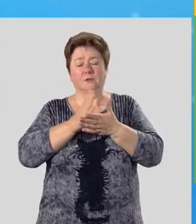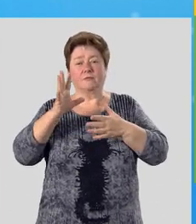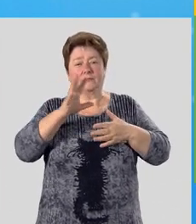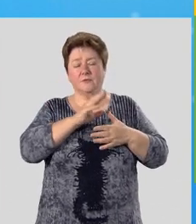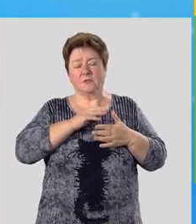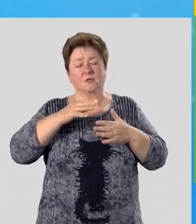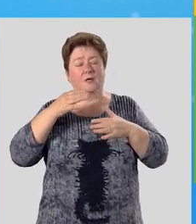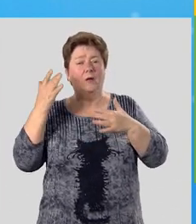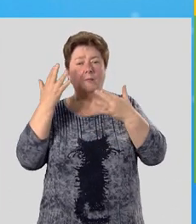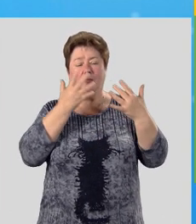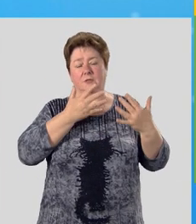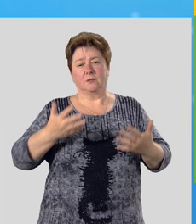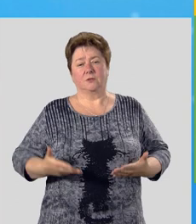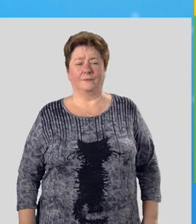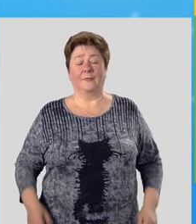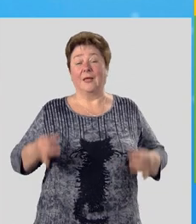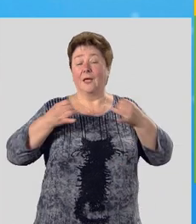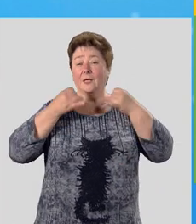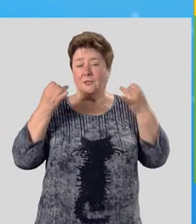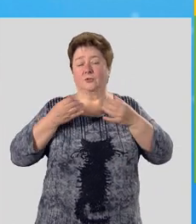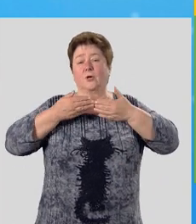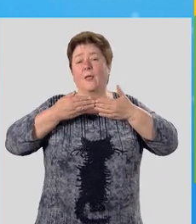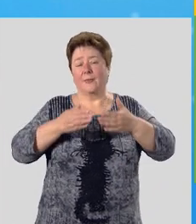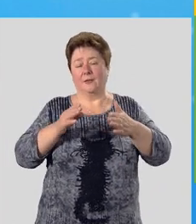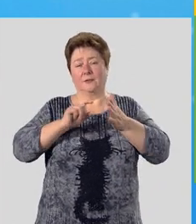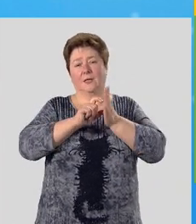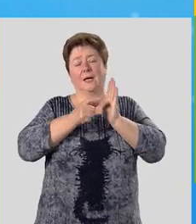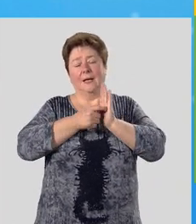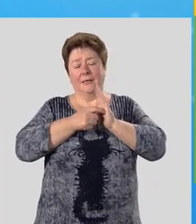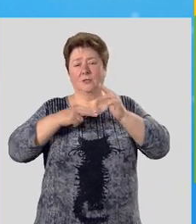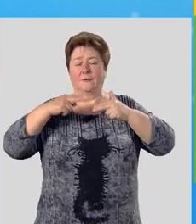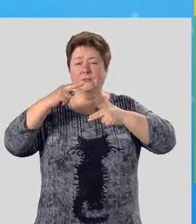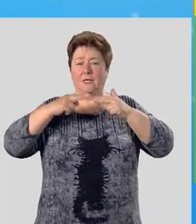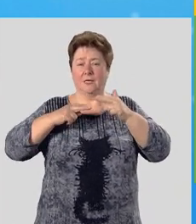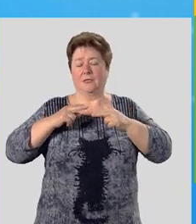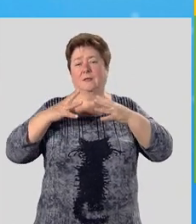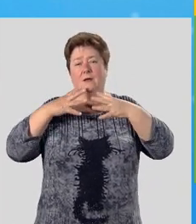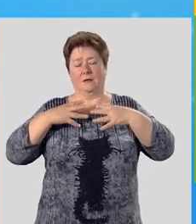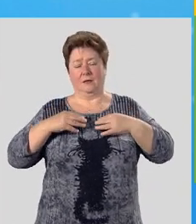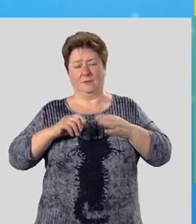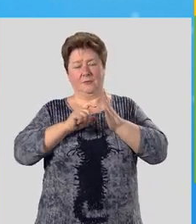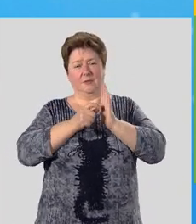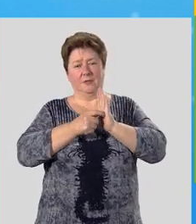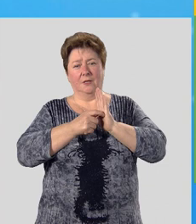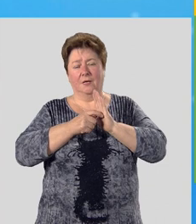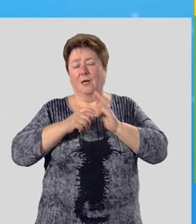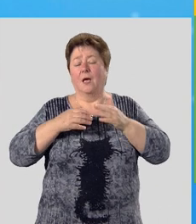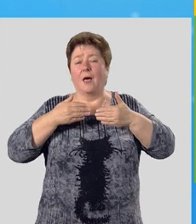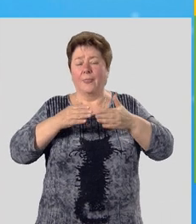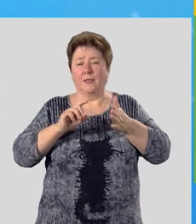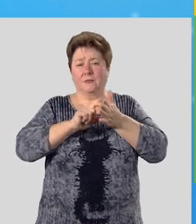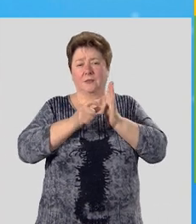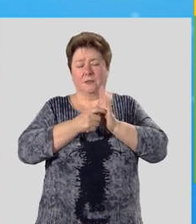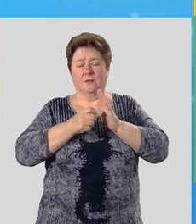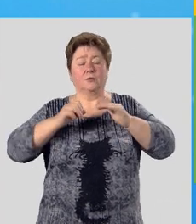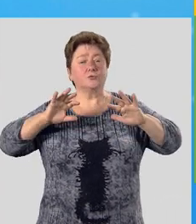все признаки живого. История открытия клеточного строения организмов. Открытие